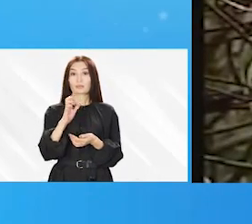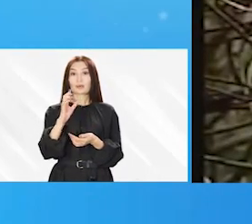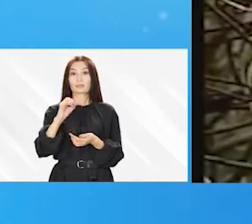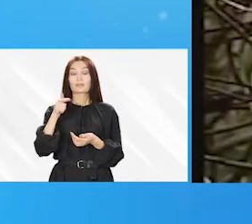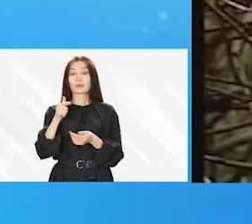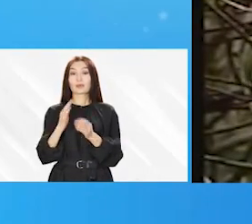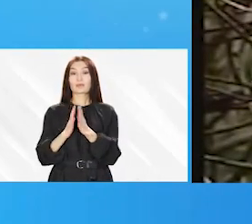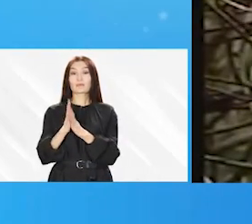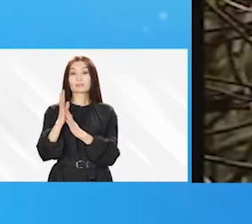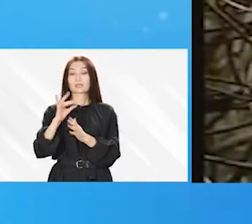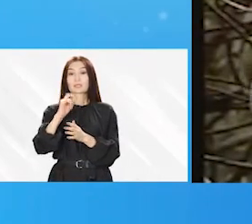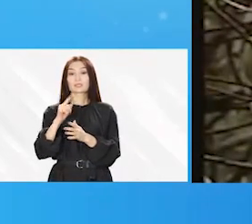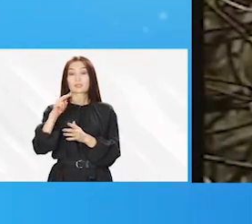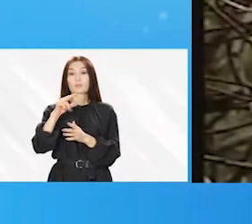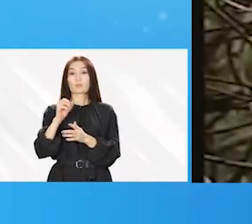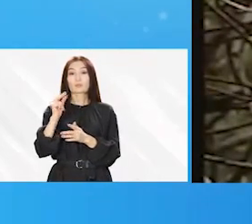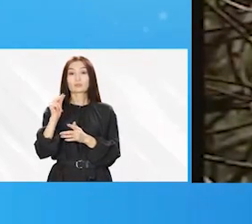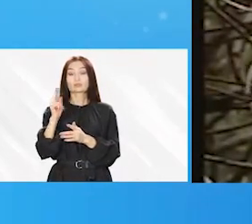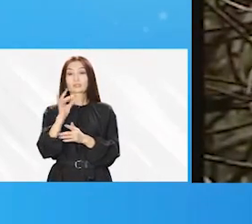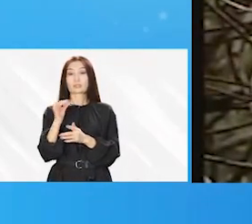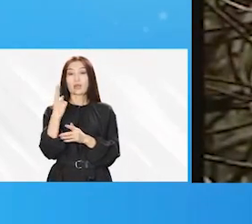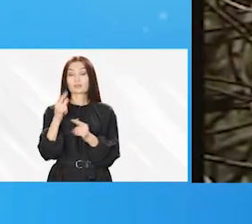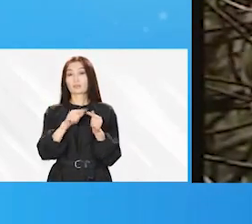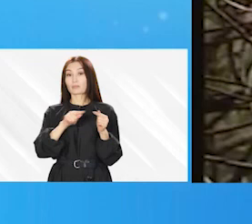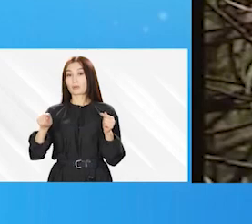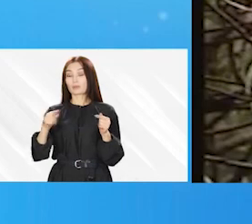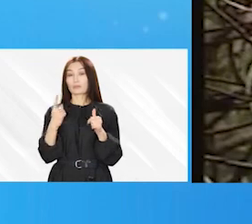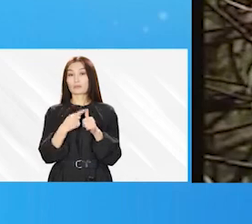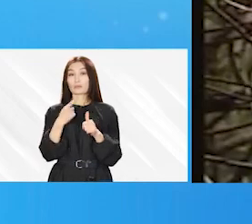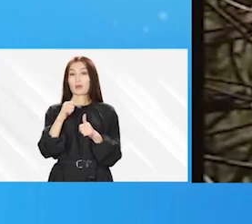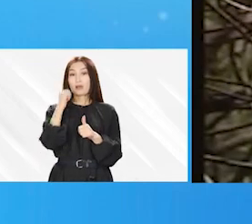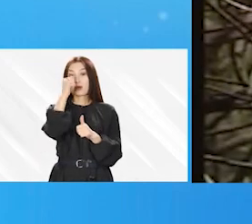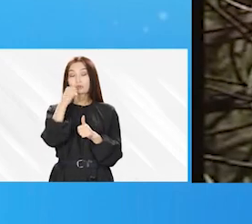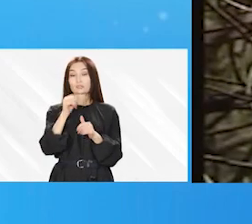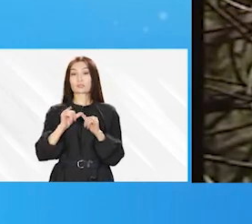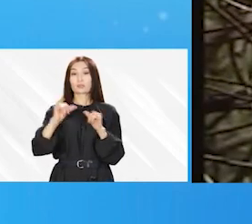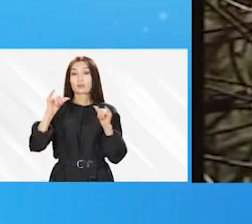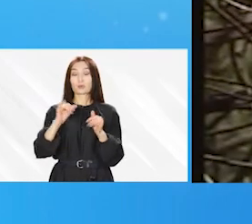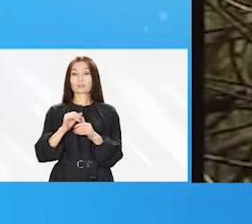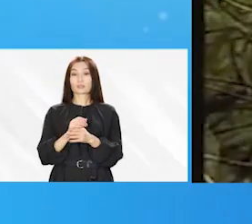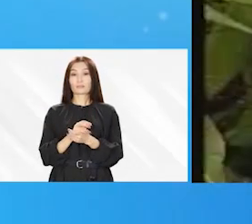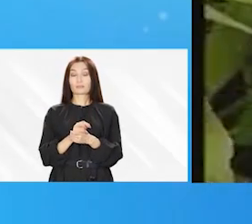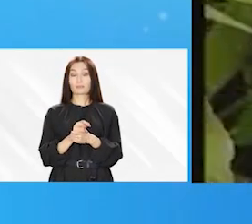вырастающей из почки за один вегетационный период называют годичным приростом